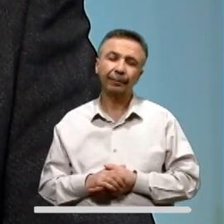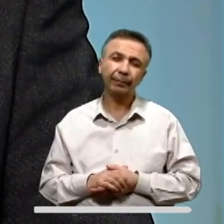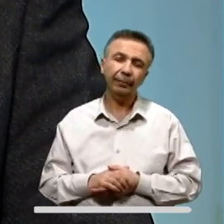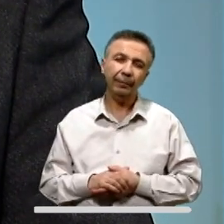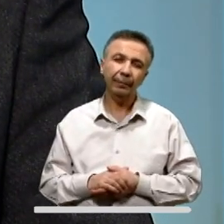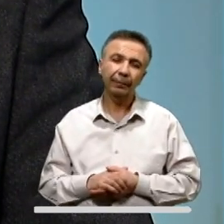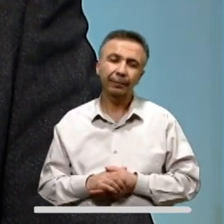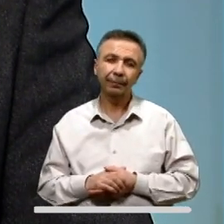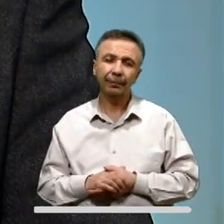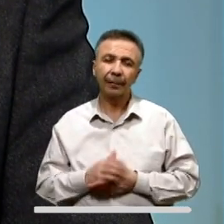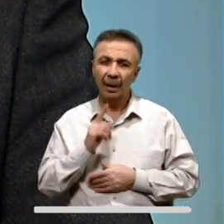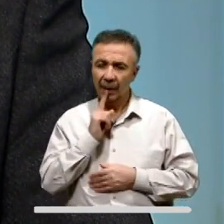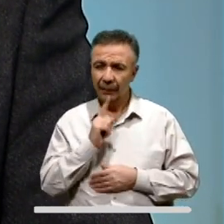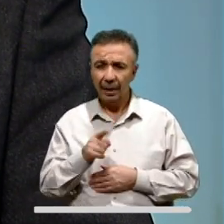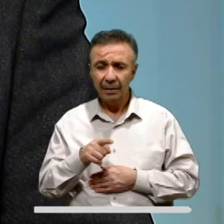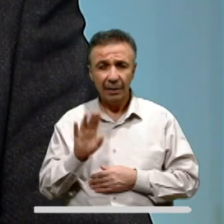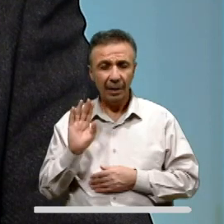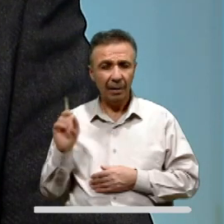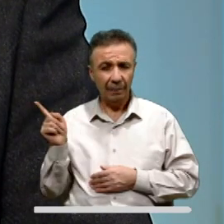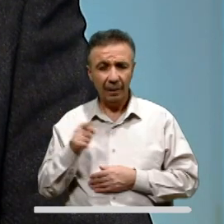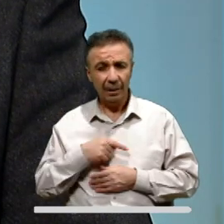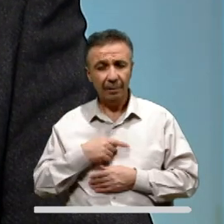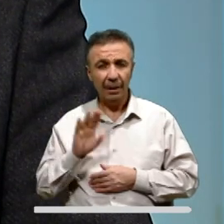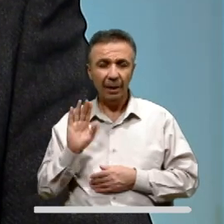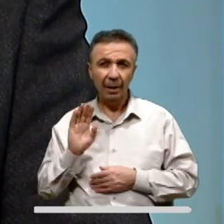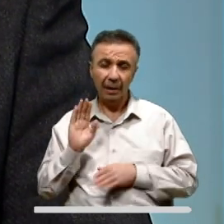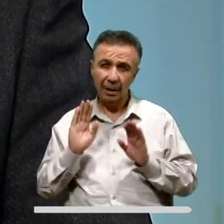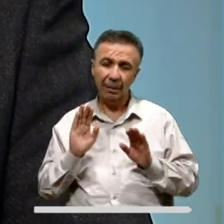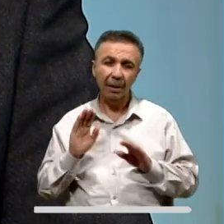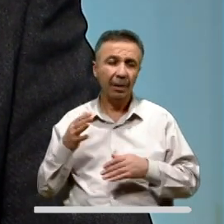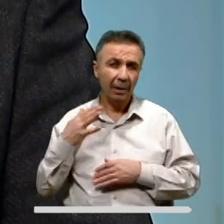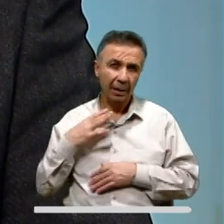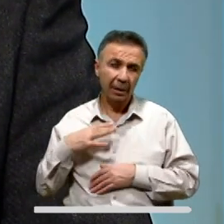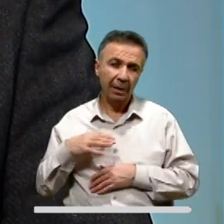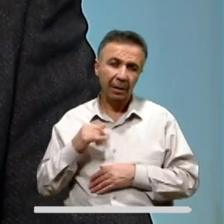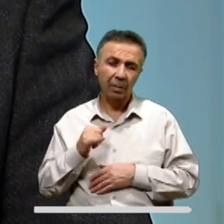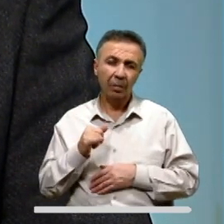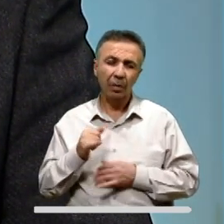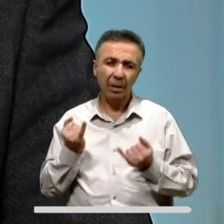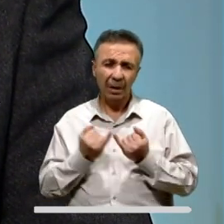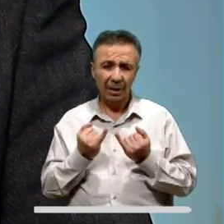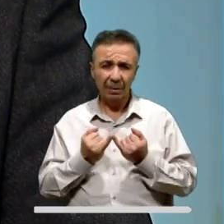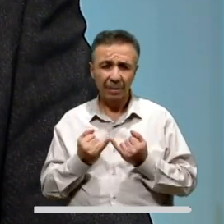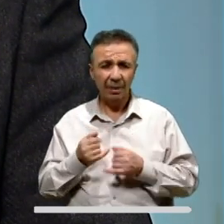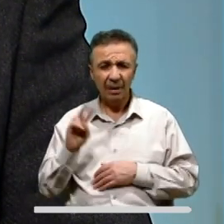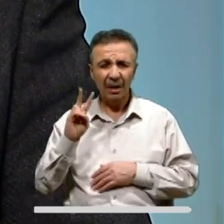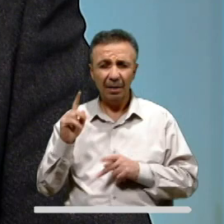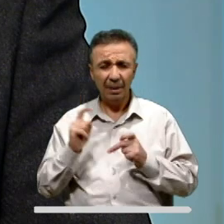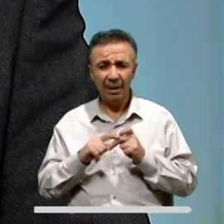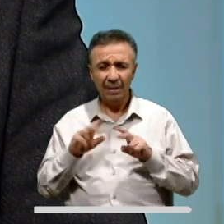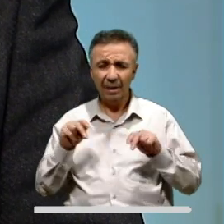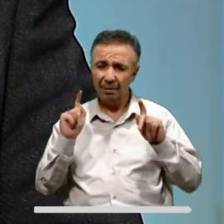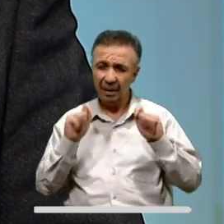Yani farzdır, vaciptir diyemeyiz ama bu kardeşimiz İsterse onu 20 rekata tamamlar,